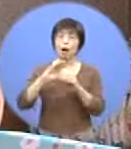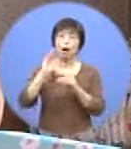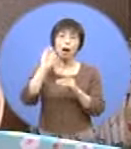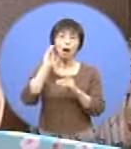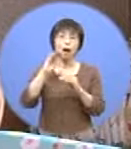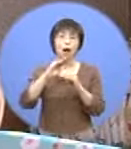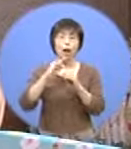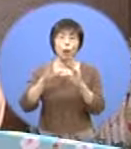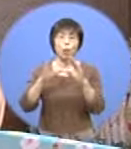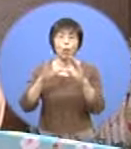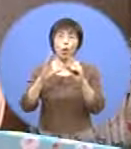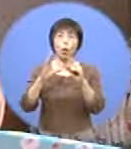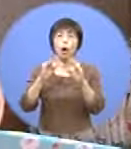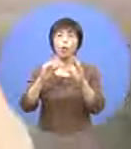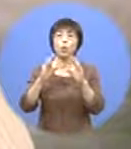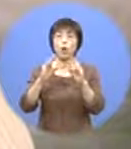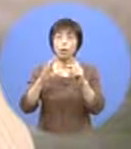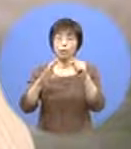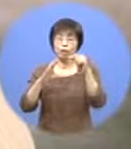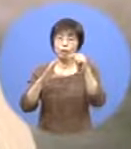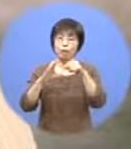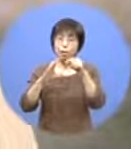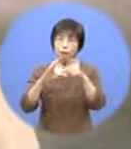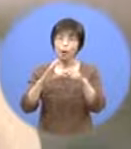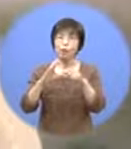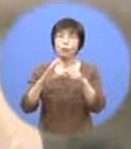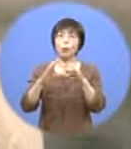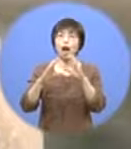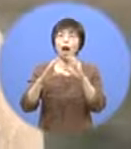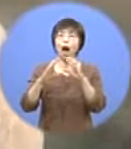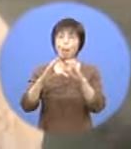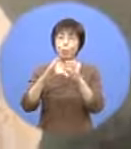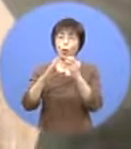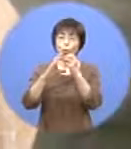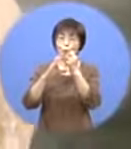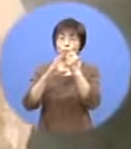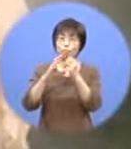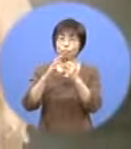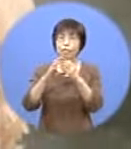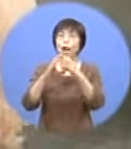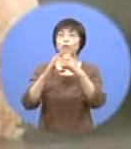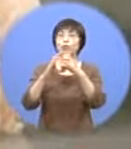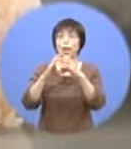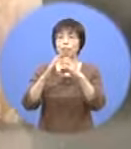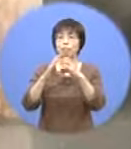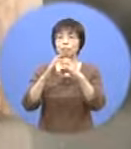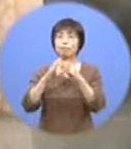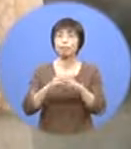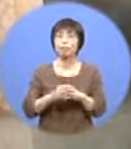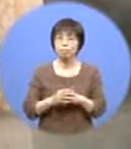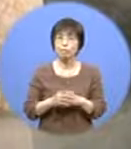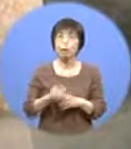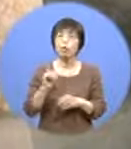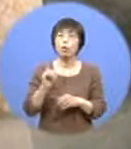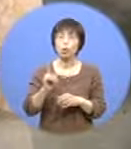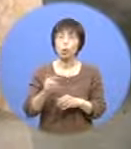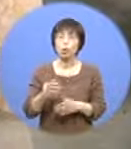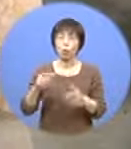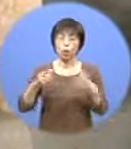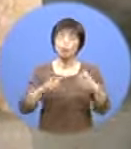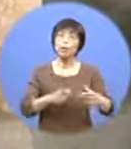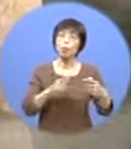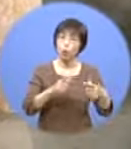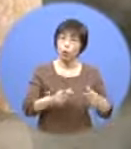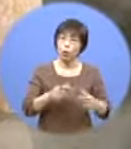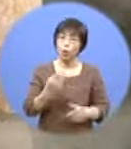の部分の中にしっとりしたあんがたくさん入ってますね、 はい、こちらの方も、地元産の柚子を使